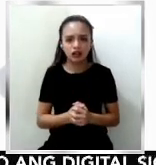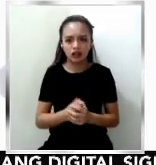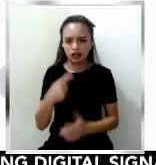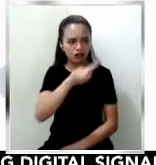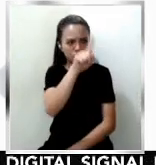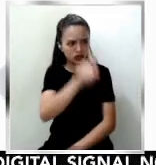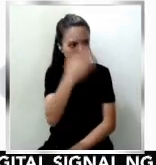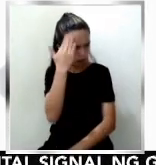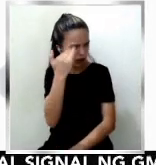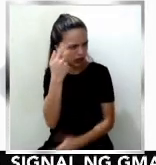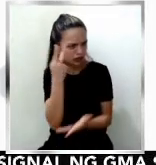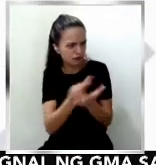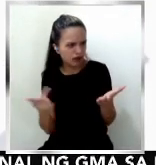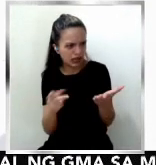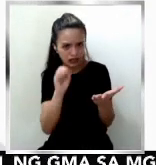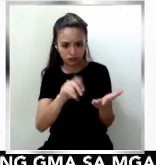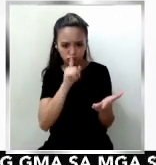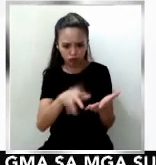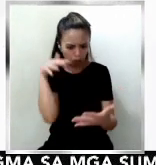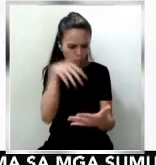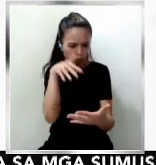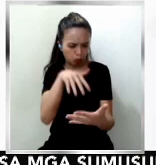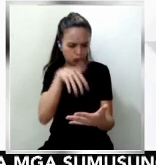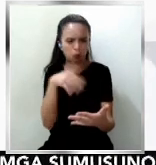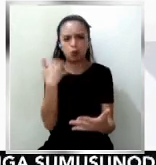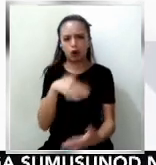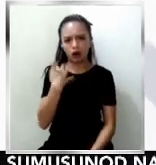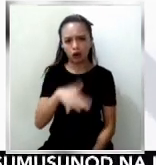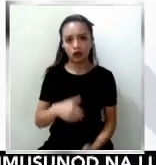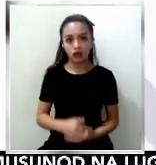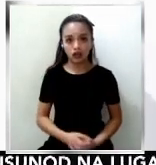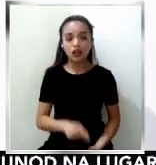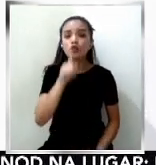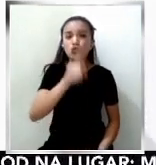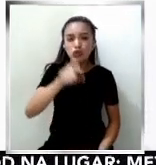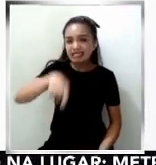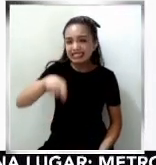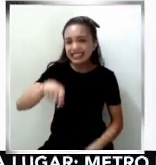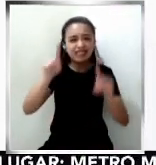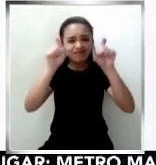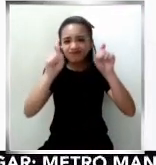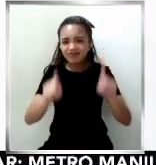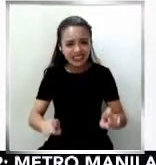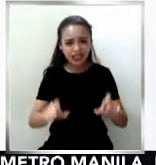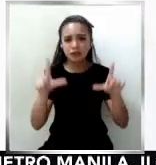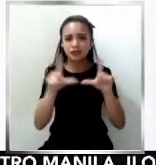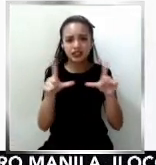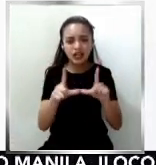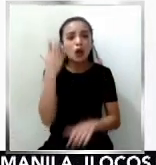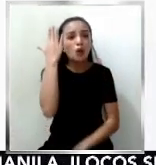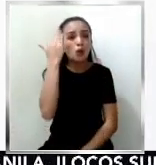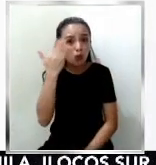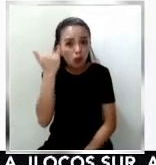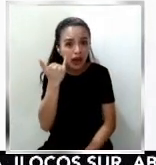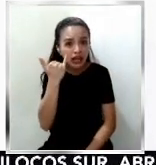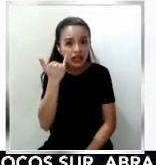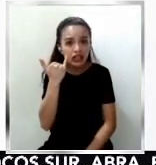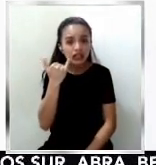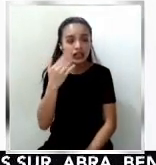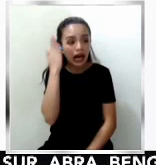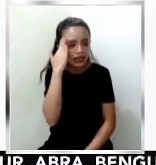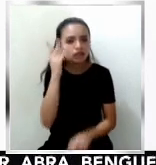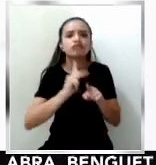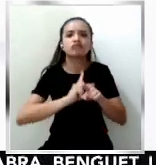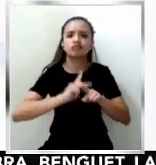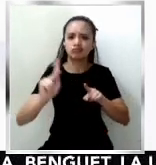lang Nag-aral naman ng maayos? Kailangan talaga yung board exam dyan kasi yung health professional, we should ensure